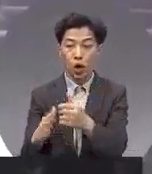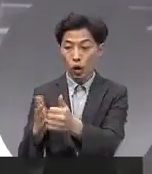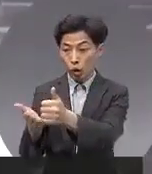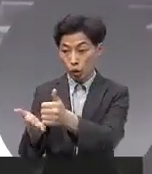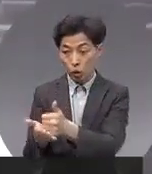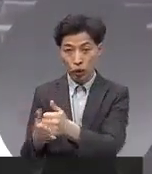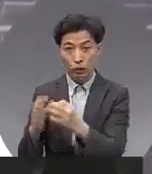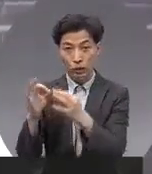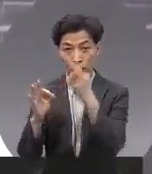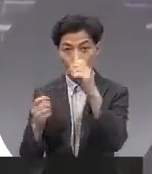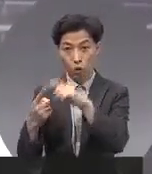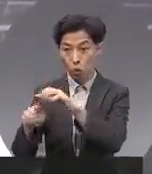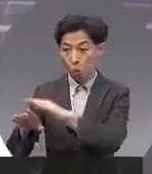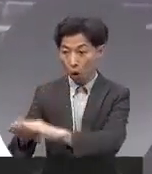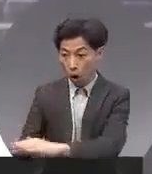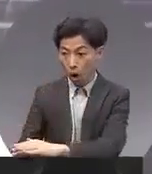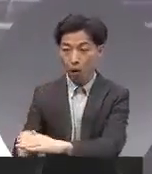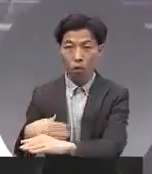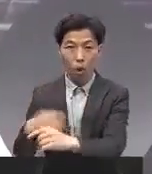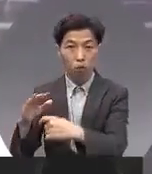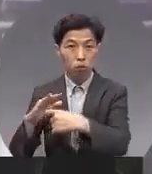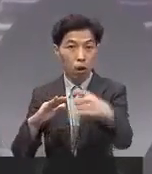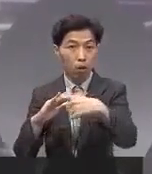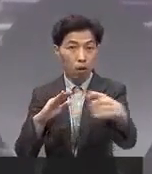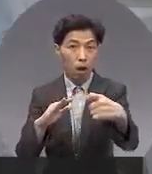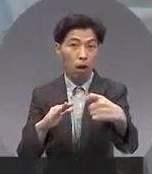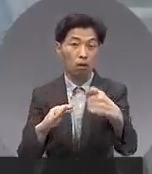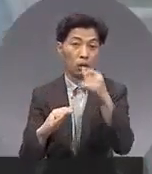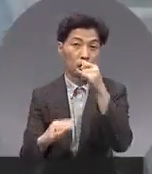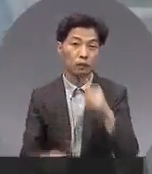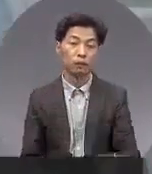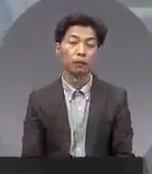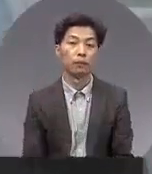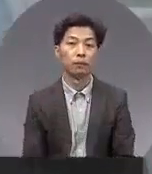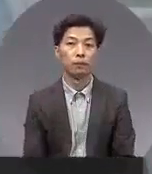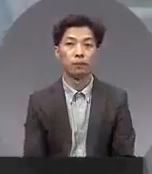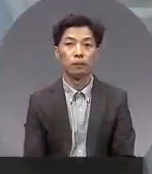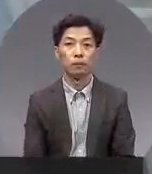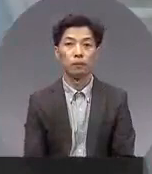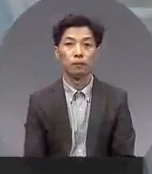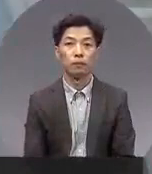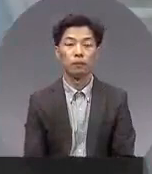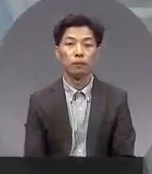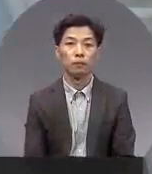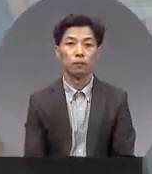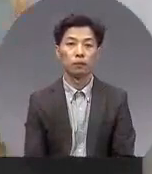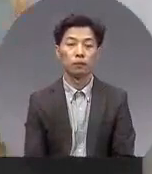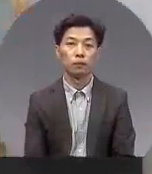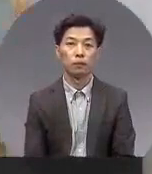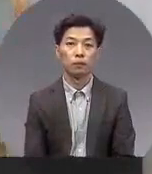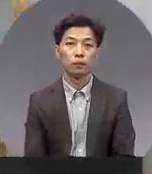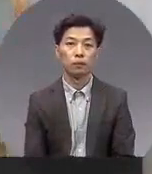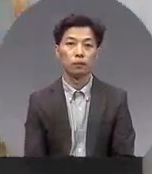지갑 속 돈까지 자기 물건처럼 가져갔습니다. 이채연 기자입니다.